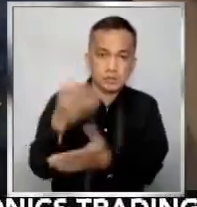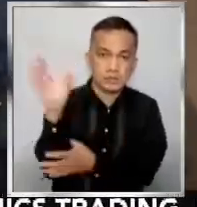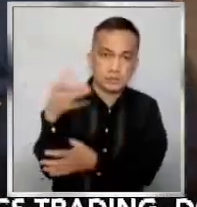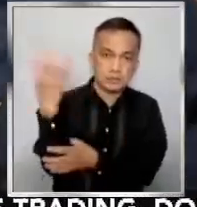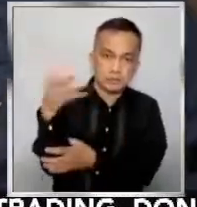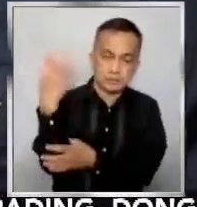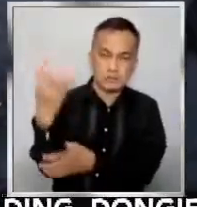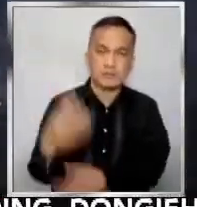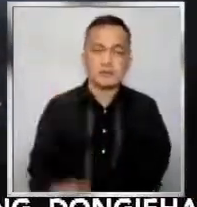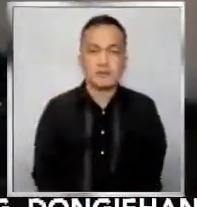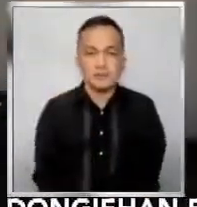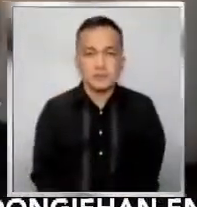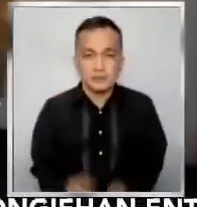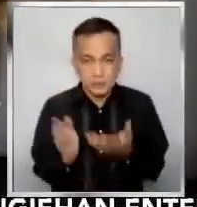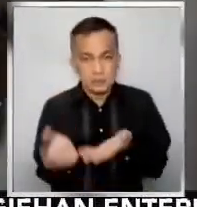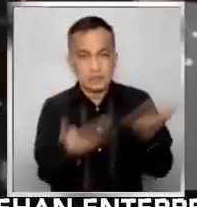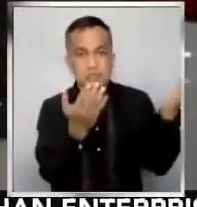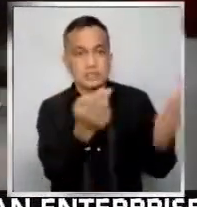At dinala sa ospital.